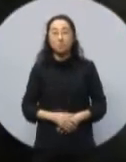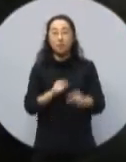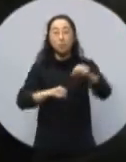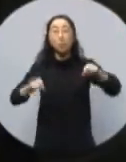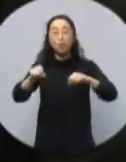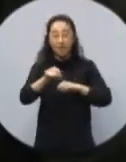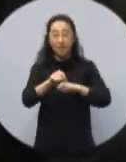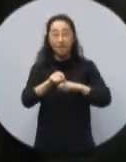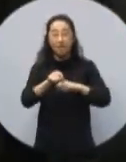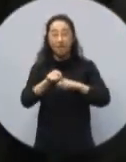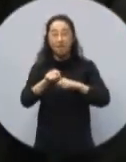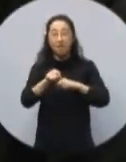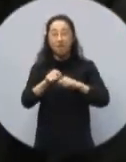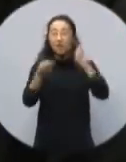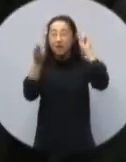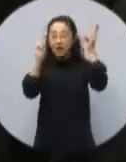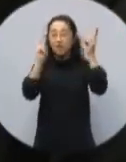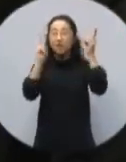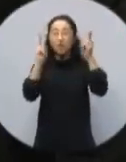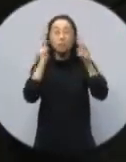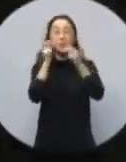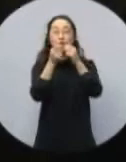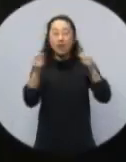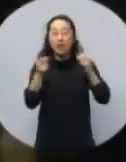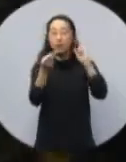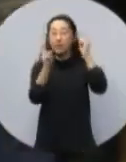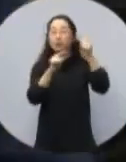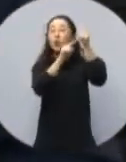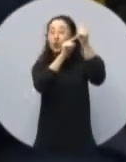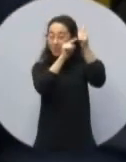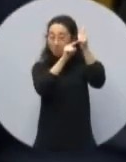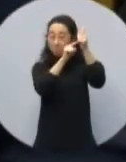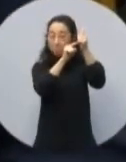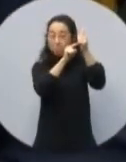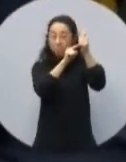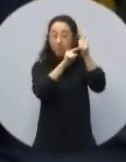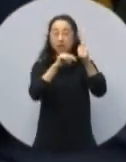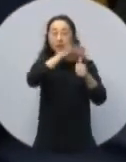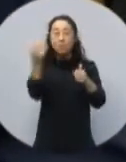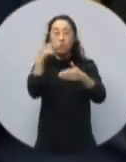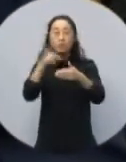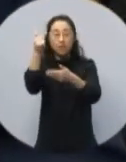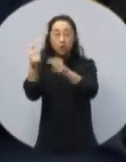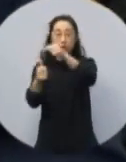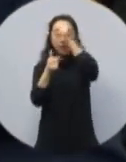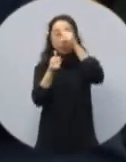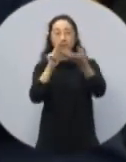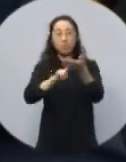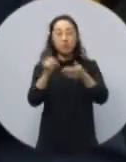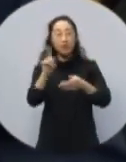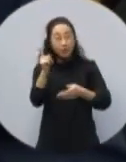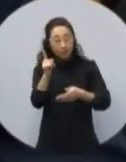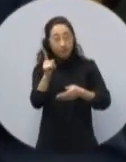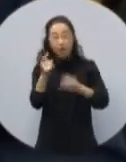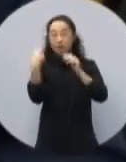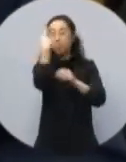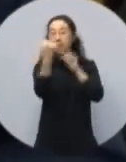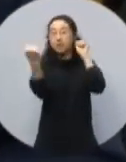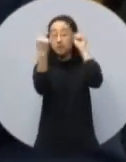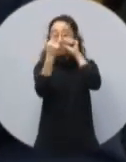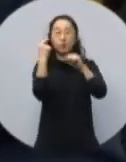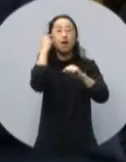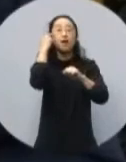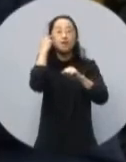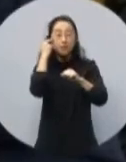一方の有限会社松永の社長さんですが、山内さんを採用した決め手は、面接の時に感じ